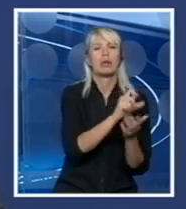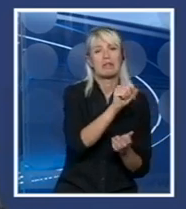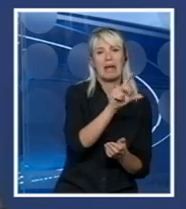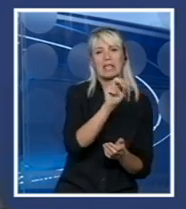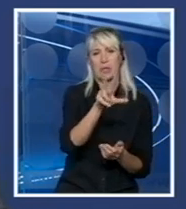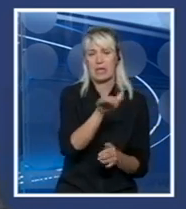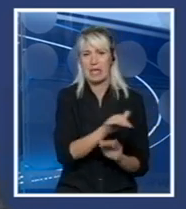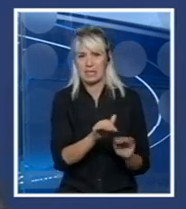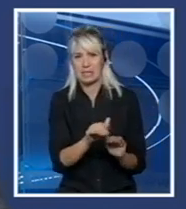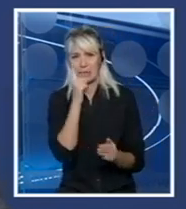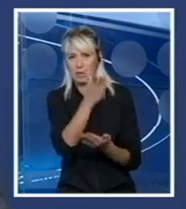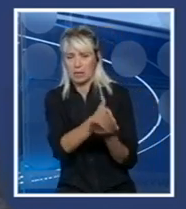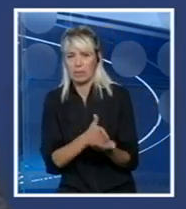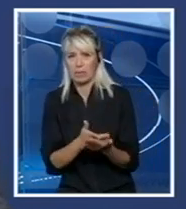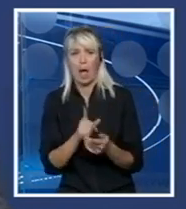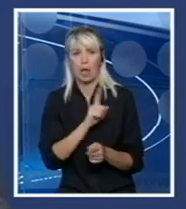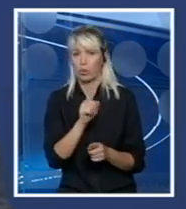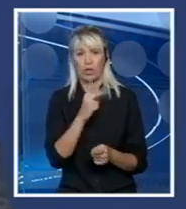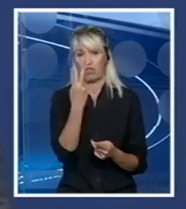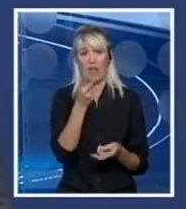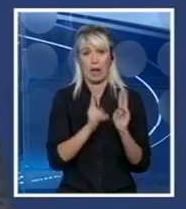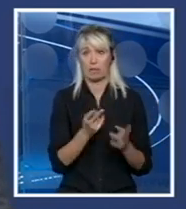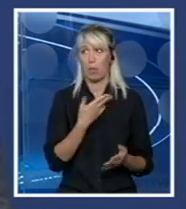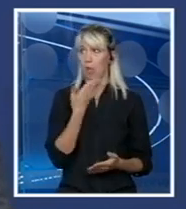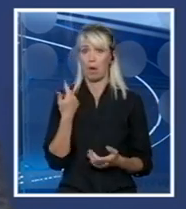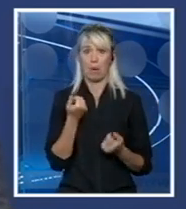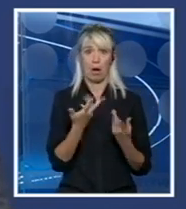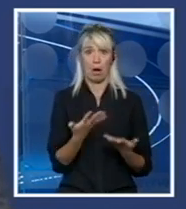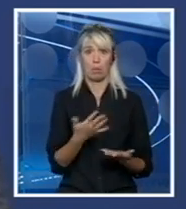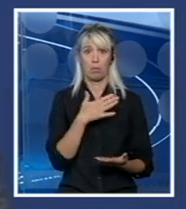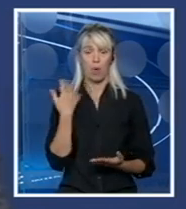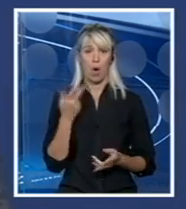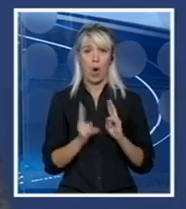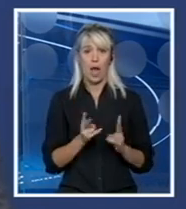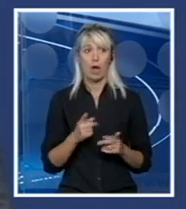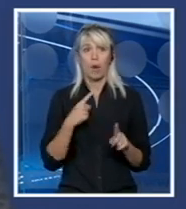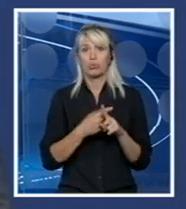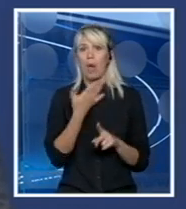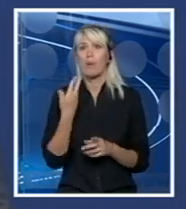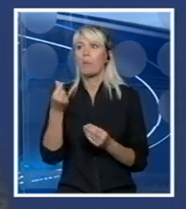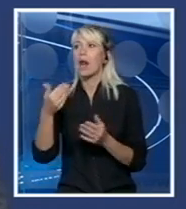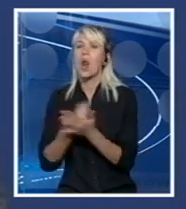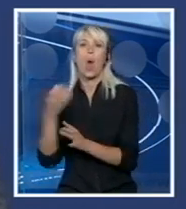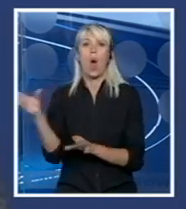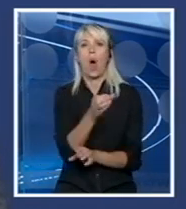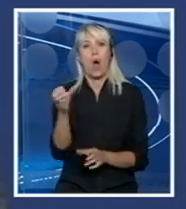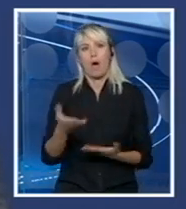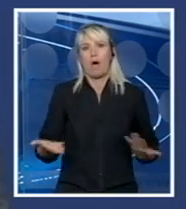znači da će da dva nastavnika rade. Prvo, ih nemamo toliko na tržištu, drugo, nemamo ni budžet za to. Treće,